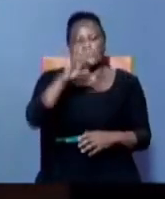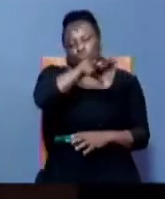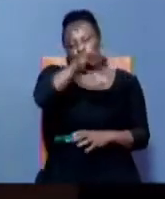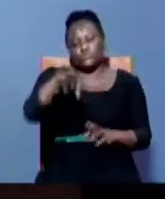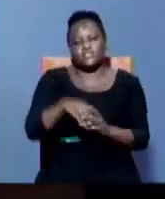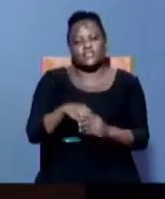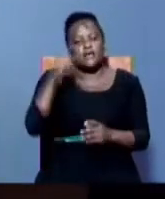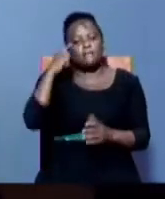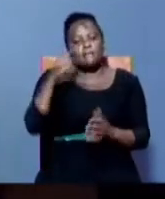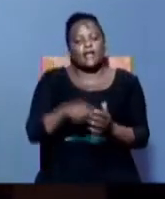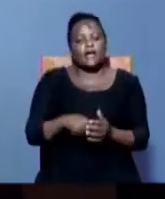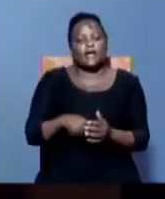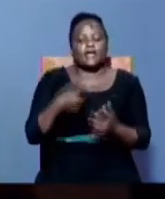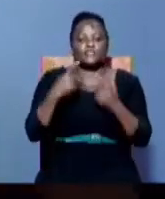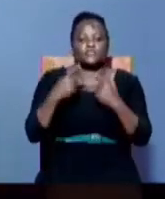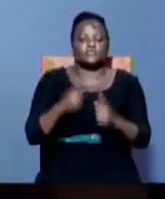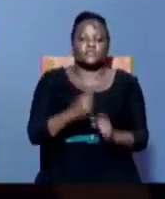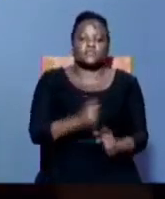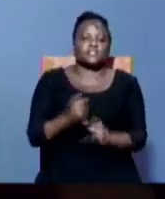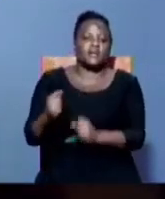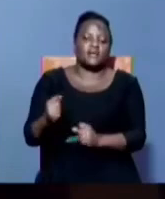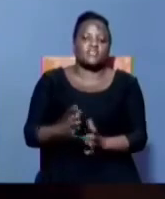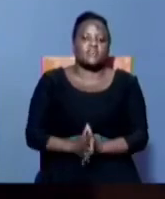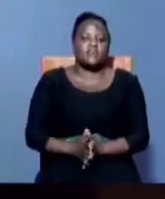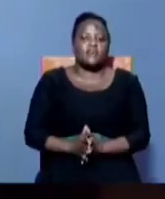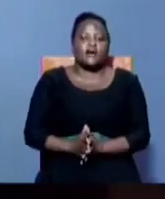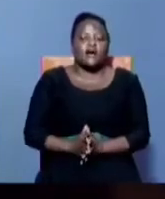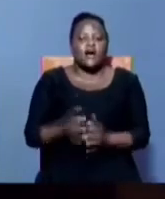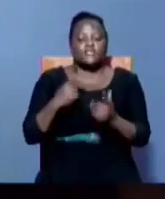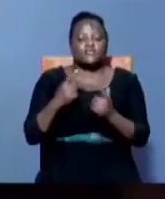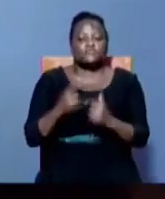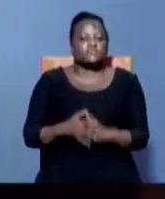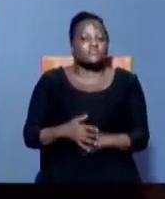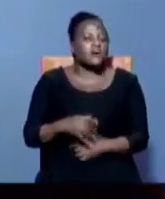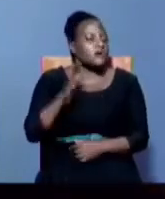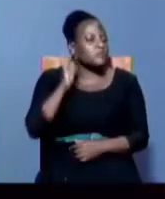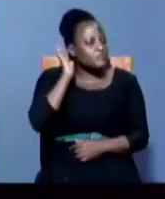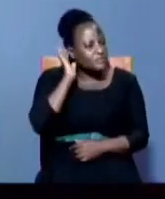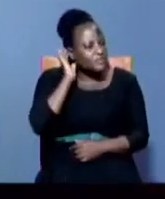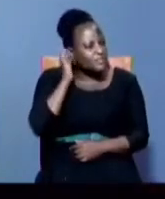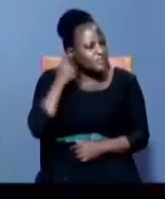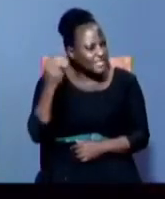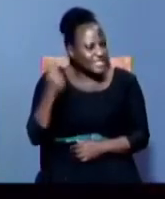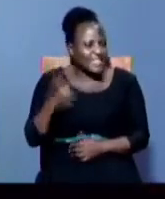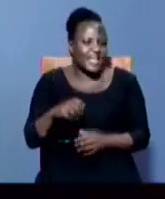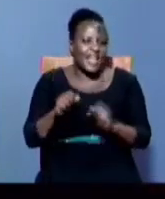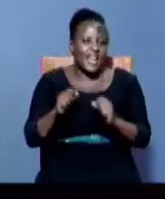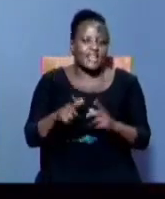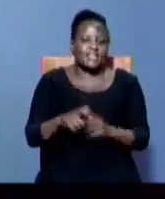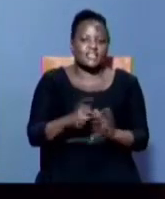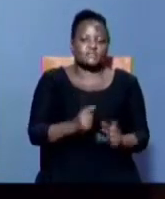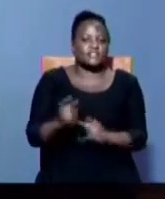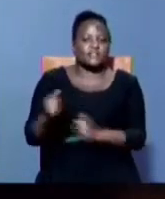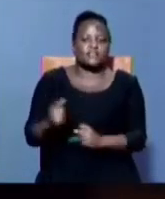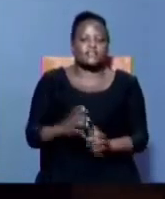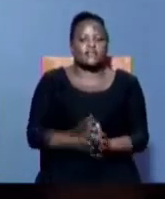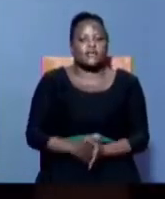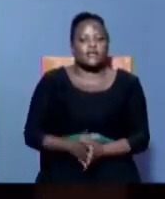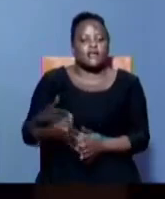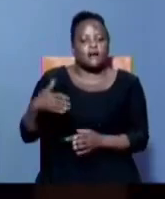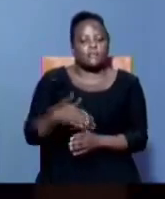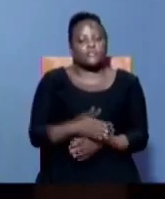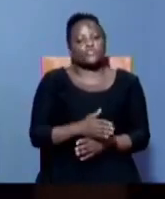maana anazungumza utendaji, anazungumza usikie, lakini utendaji na mapito nayo